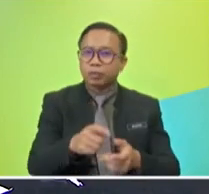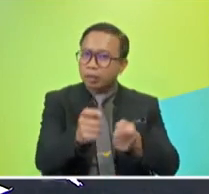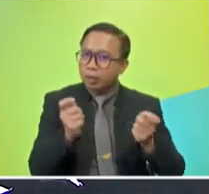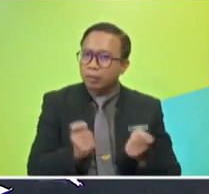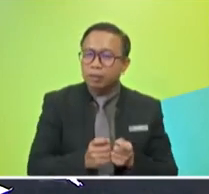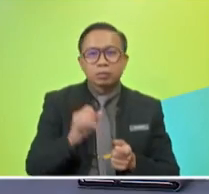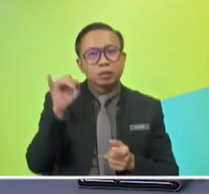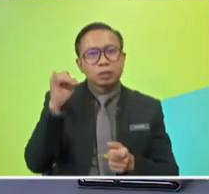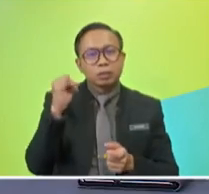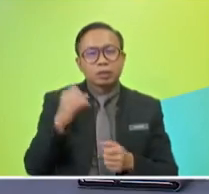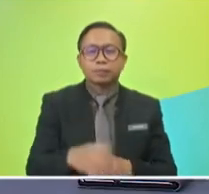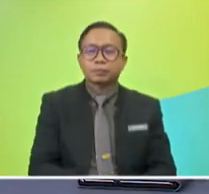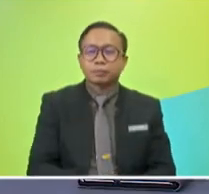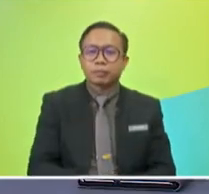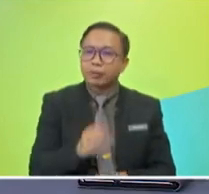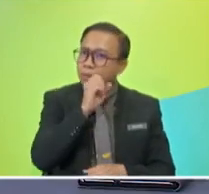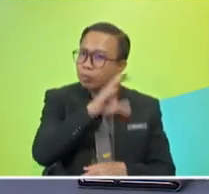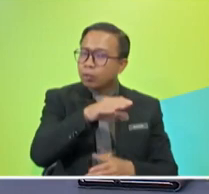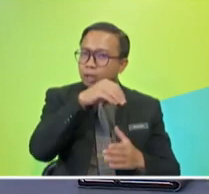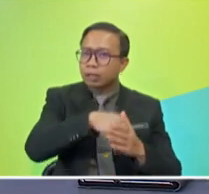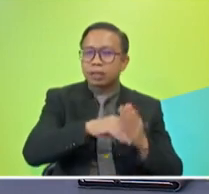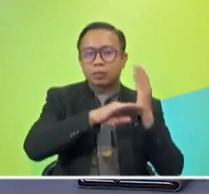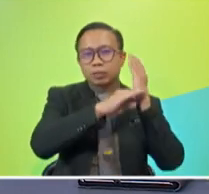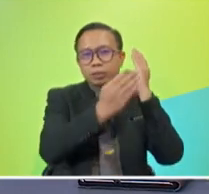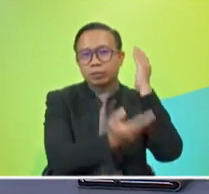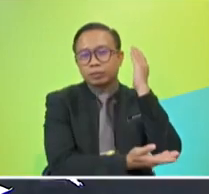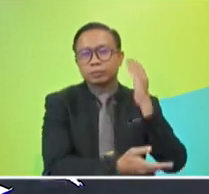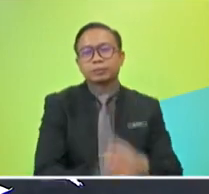ada yang kena buang ke dalam tong